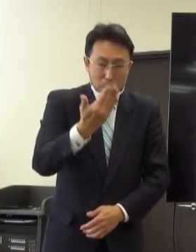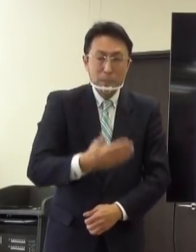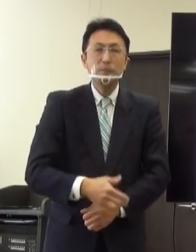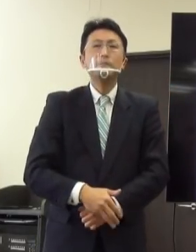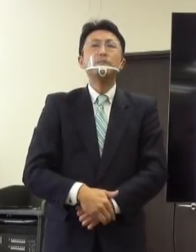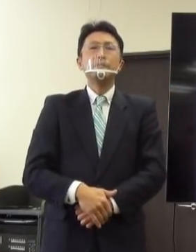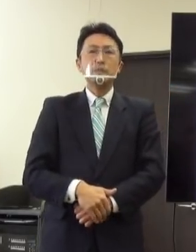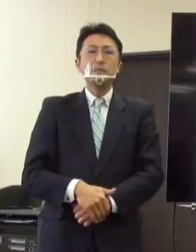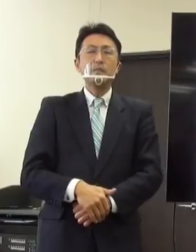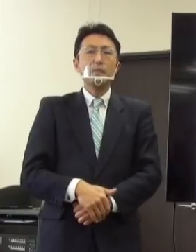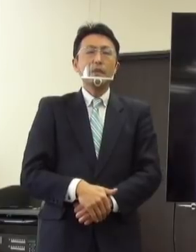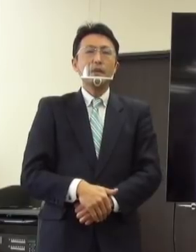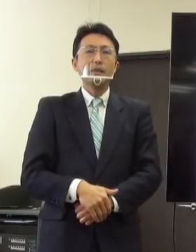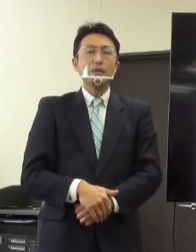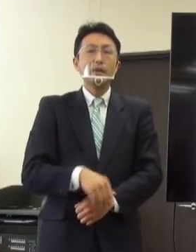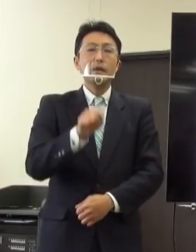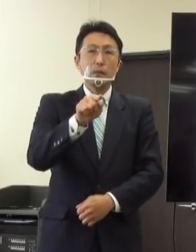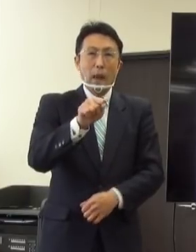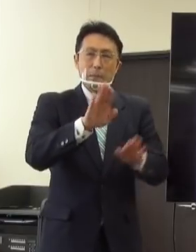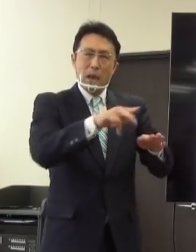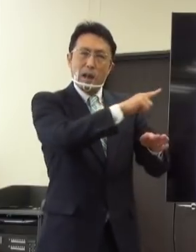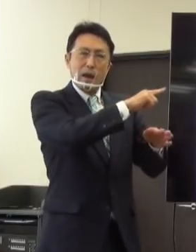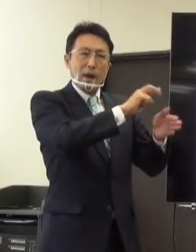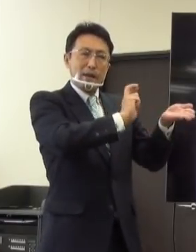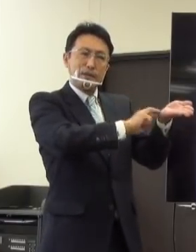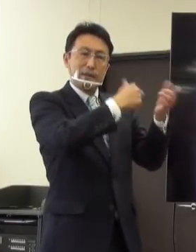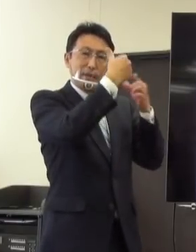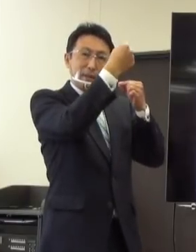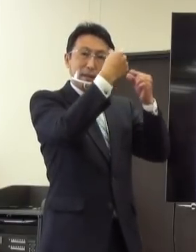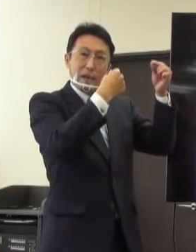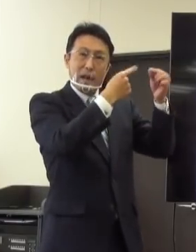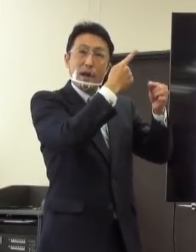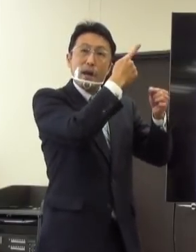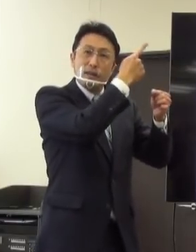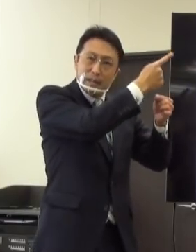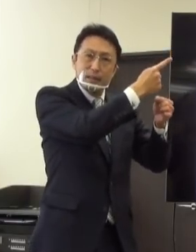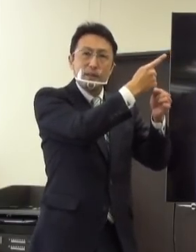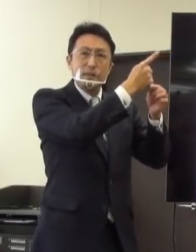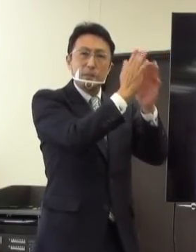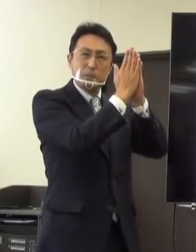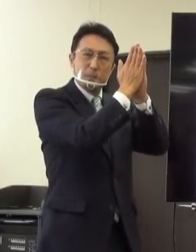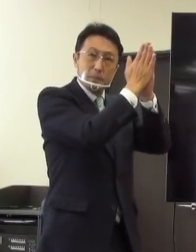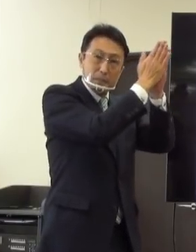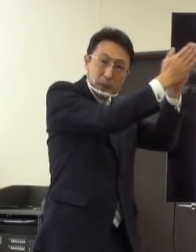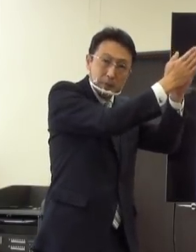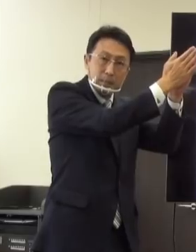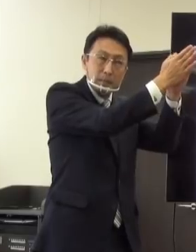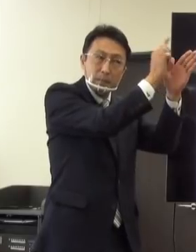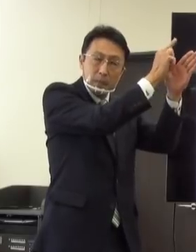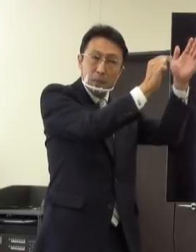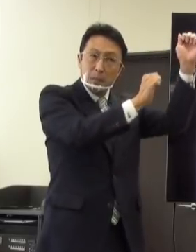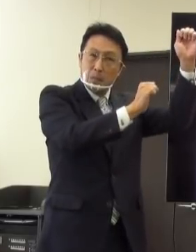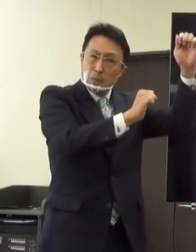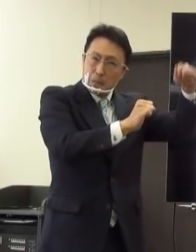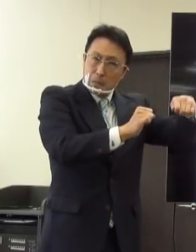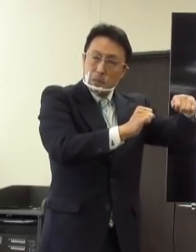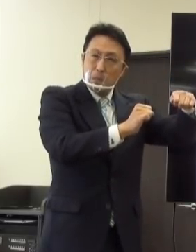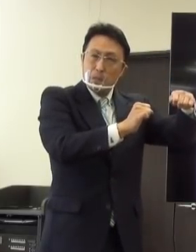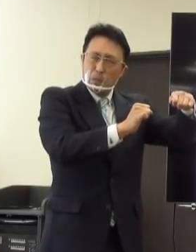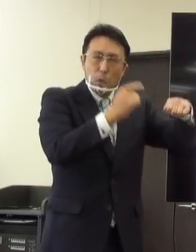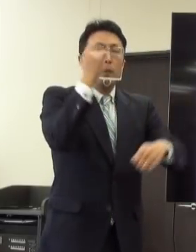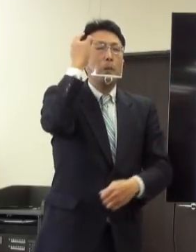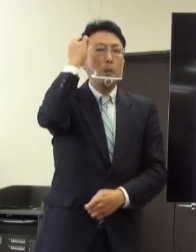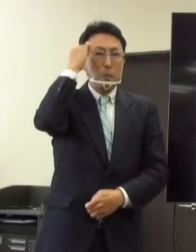は医大の鈴木院長のご厚意によっております。今後どうするか、